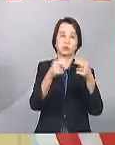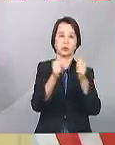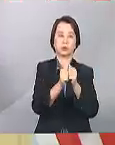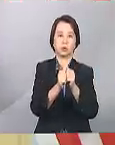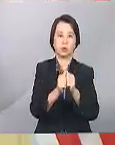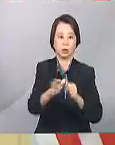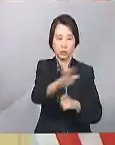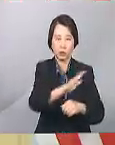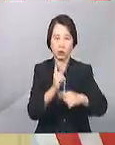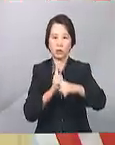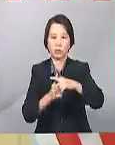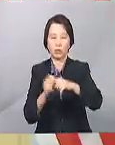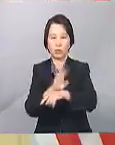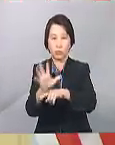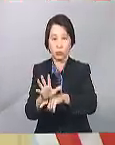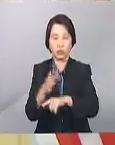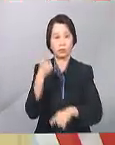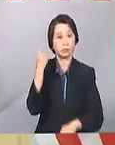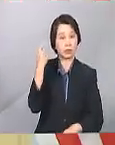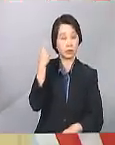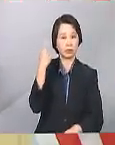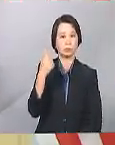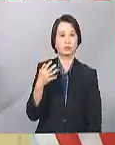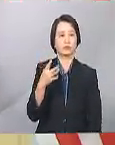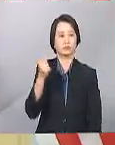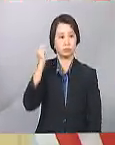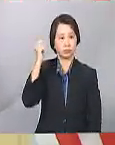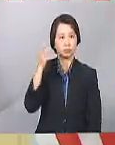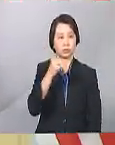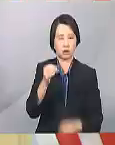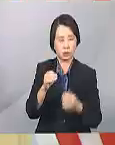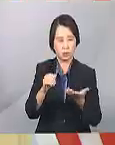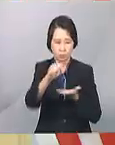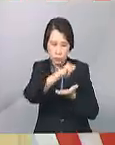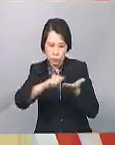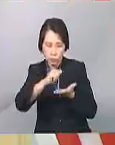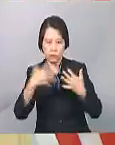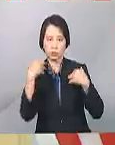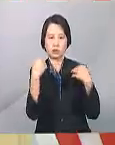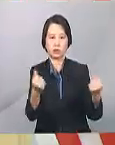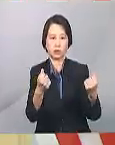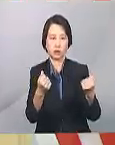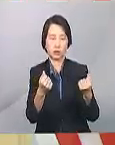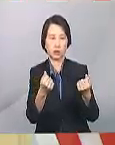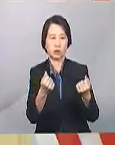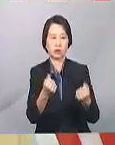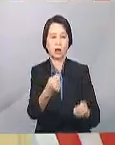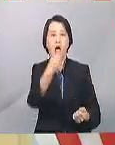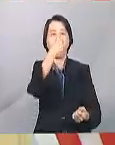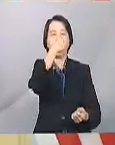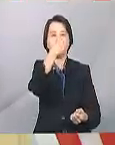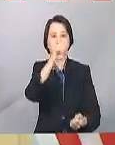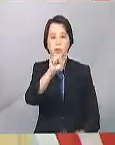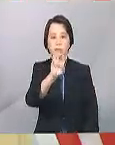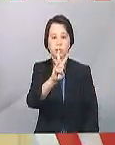mereka yang positif COVID-19 tadi. Dan saringan kesihatan juga, iaitu swab test juga